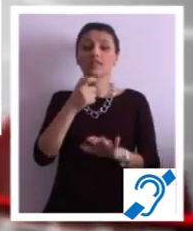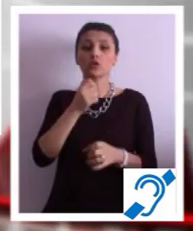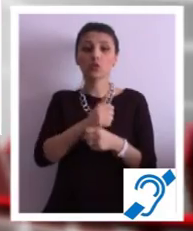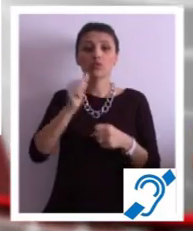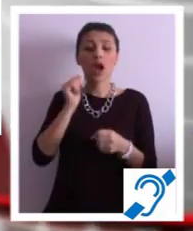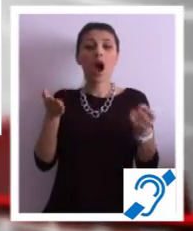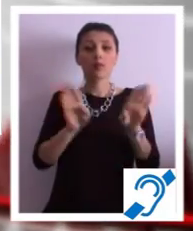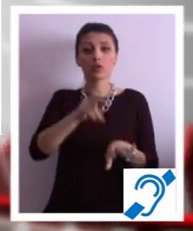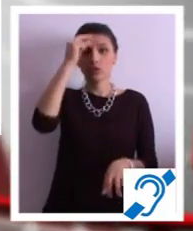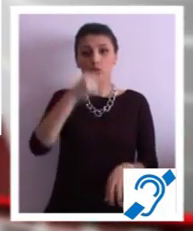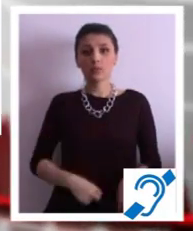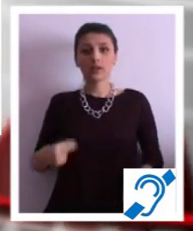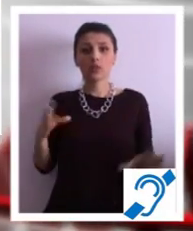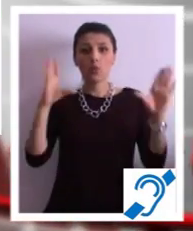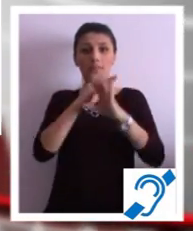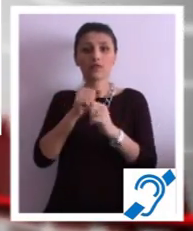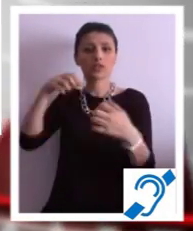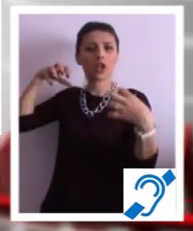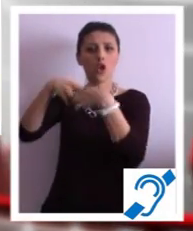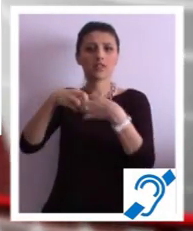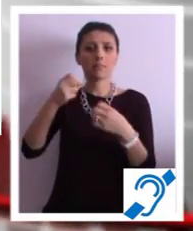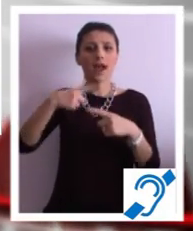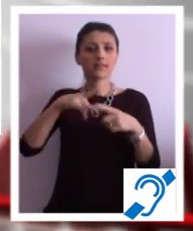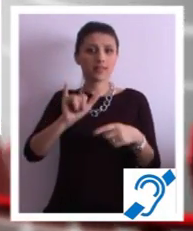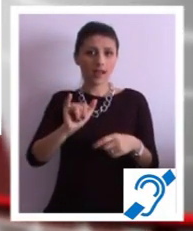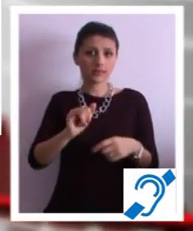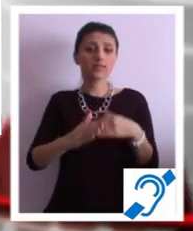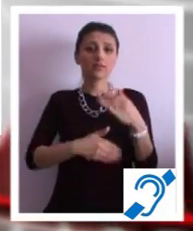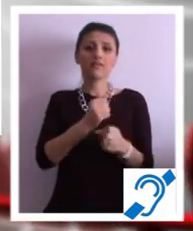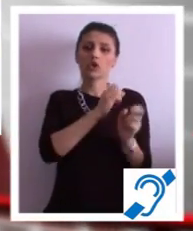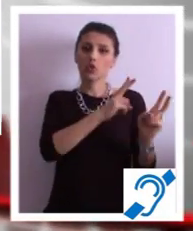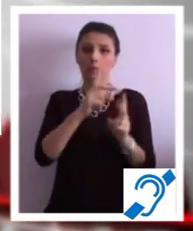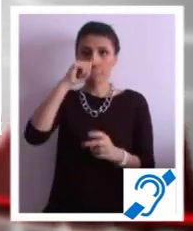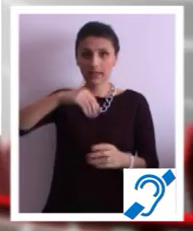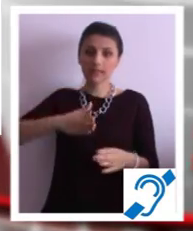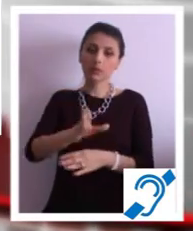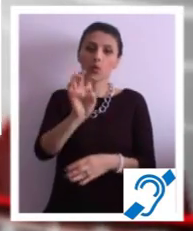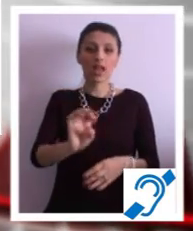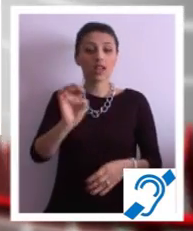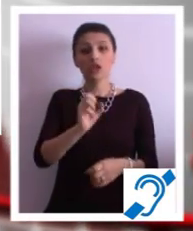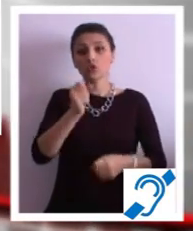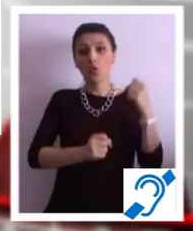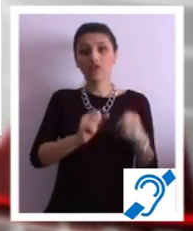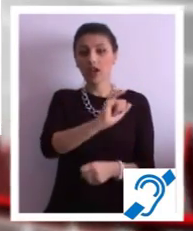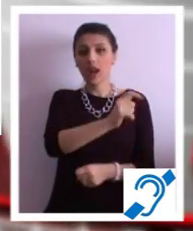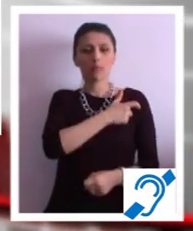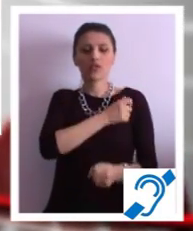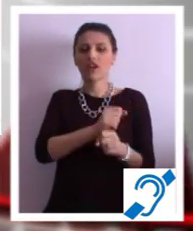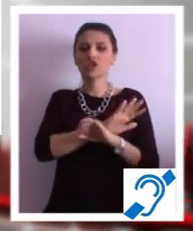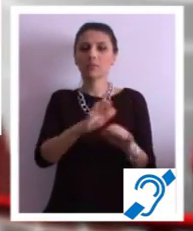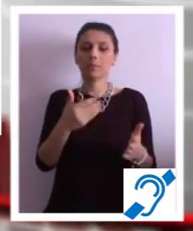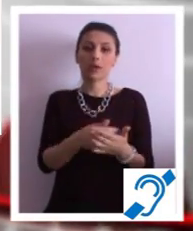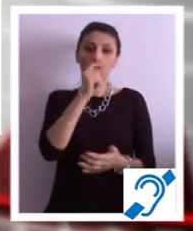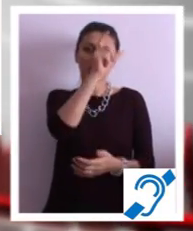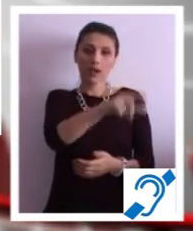Argeș a murit duminică noaptea după ce a fost lovit în plin de un microbuz. Mașina efectua curse regulate între Pitești și Curtea de Argeș și șoferul ei nu a mai putut face